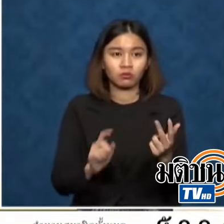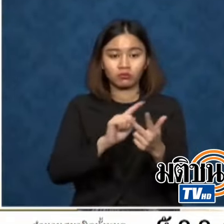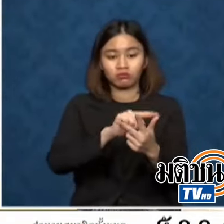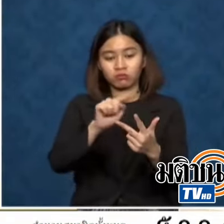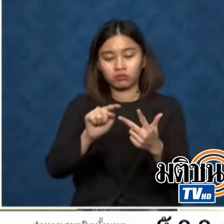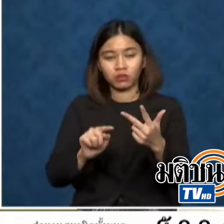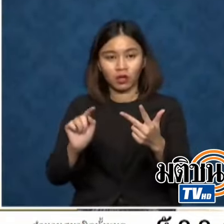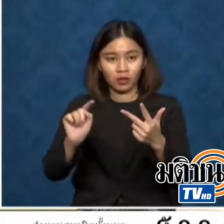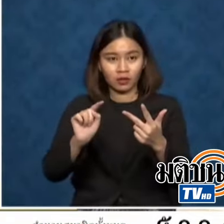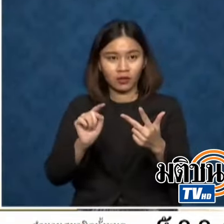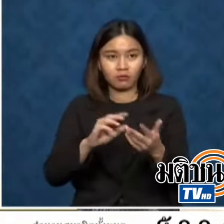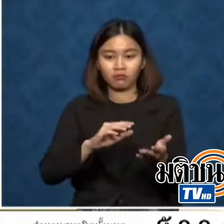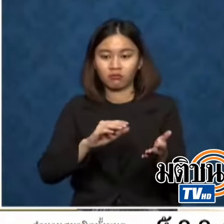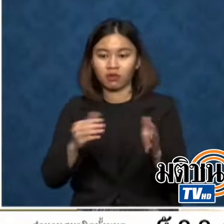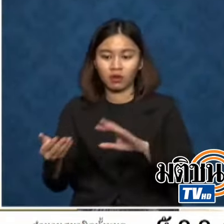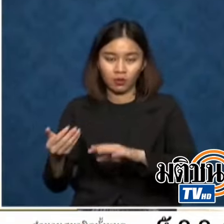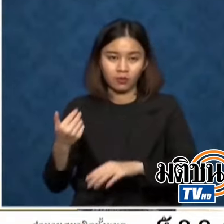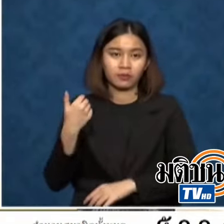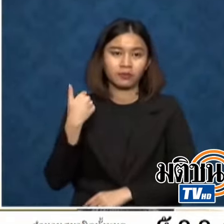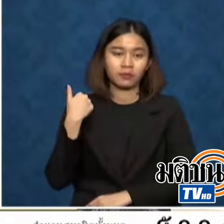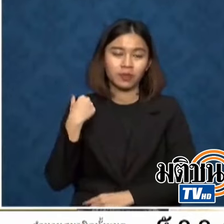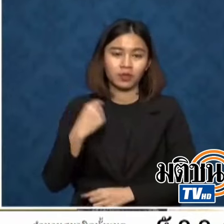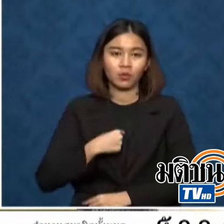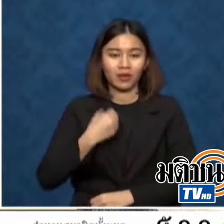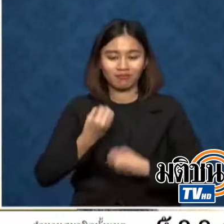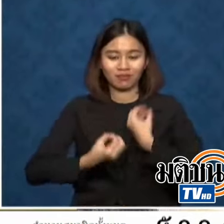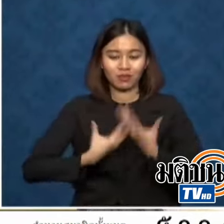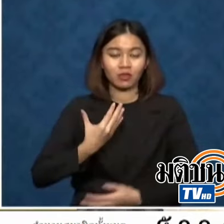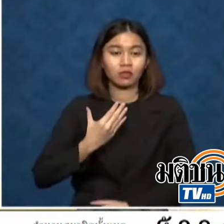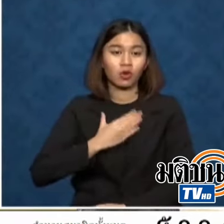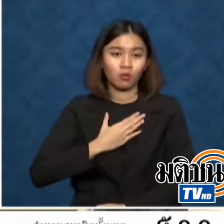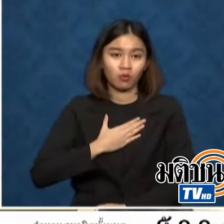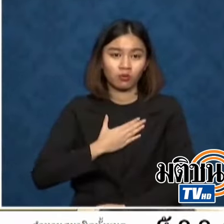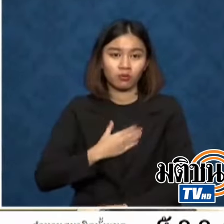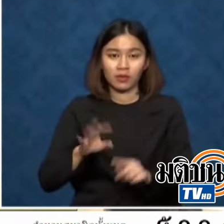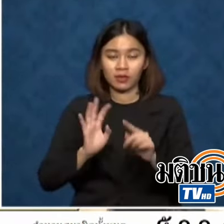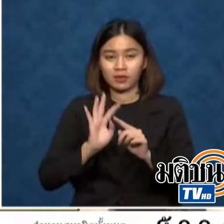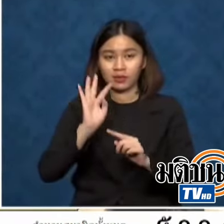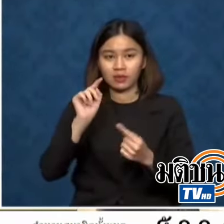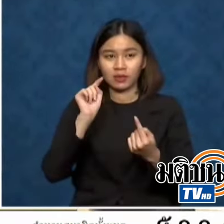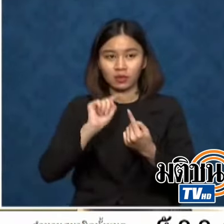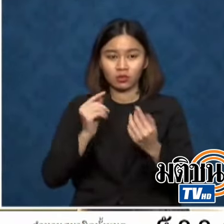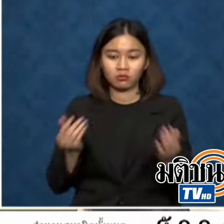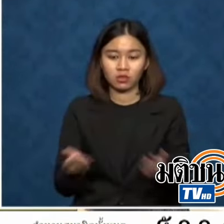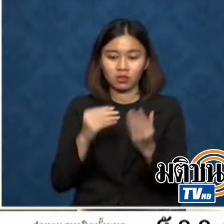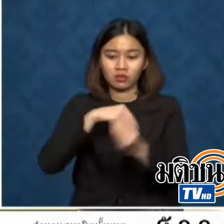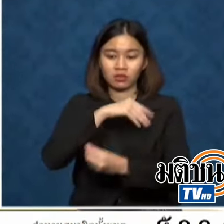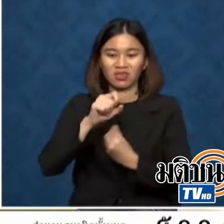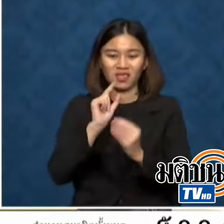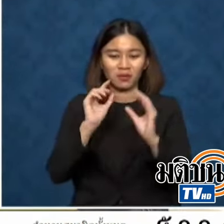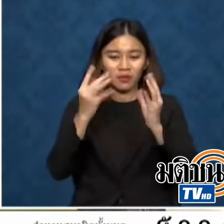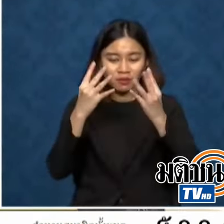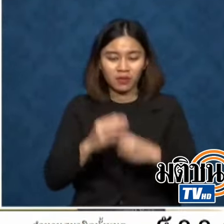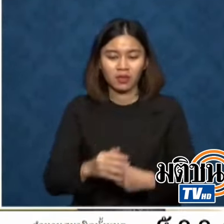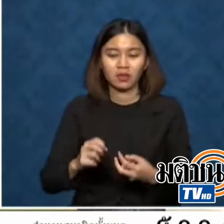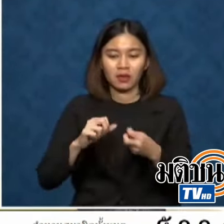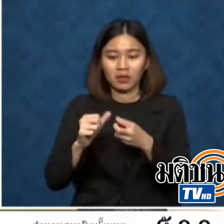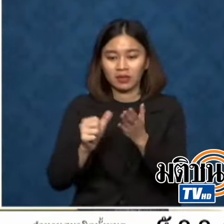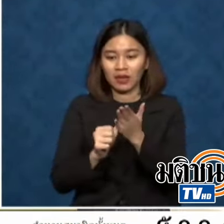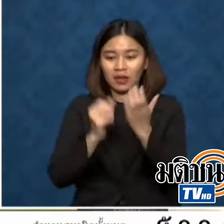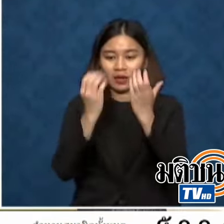มืดนี้ท่านล้มเหลวโดยสิ้นเชิงครับในความเห็นของผมมืดที่ 4มืดกระตุ้นเศรษฐกิจกับมืดแก้ไข